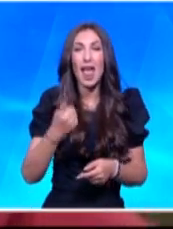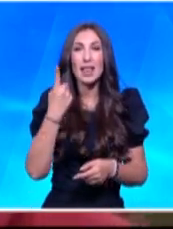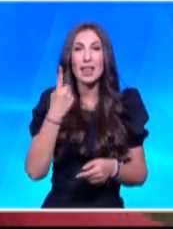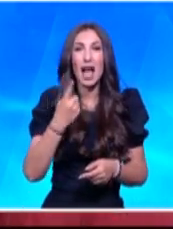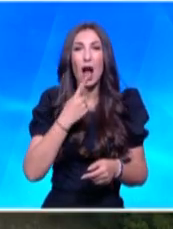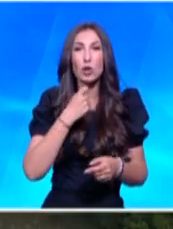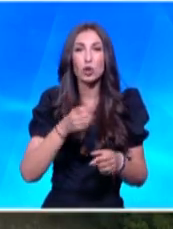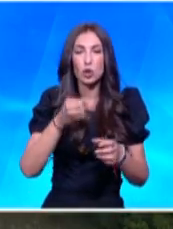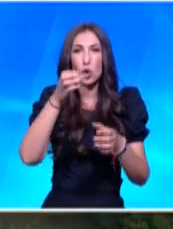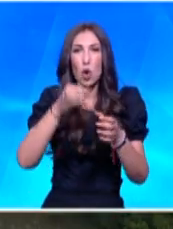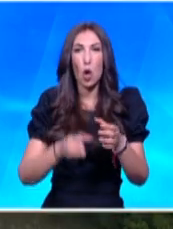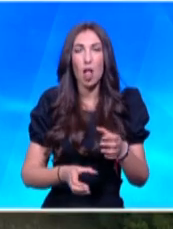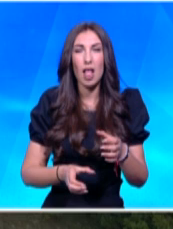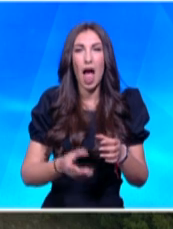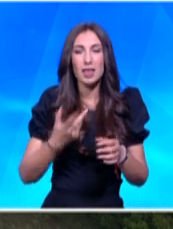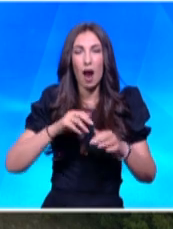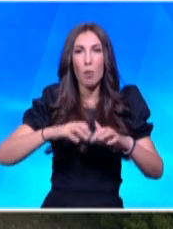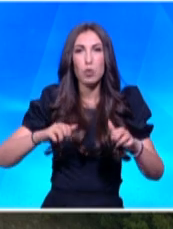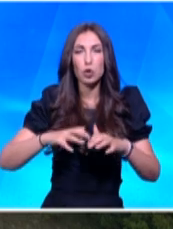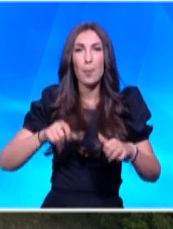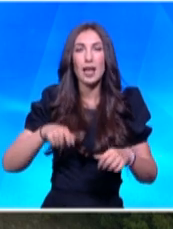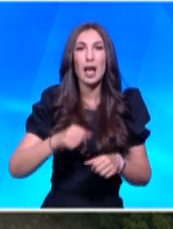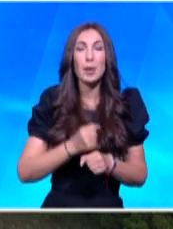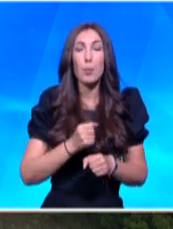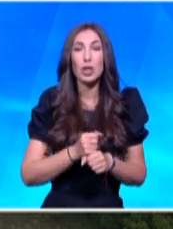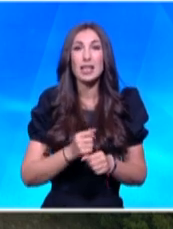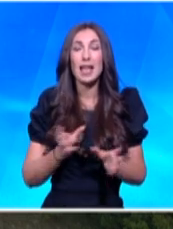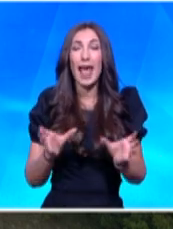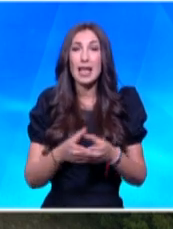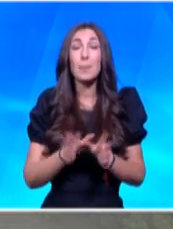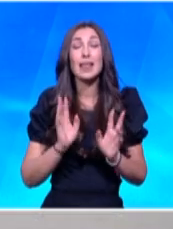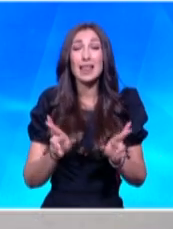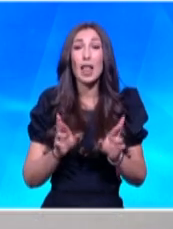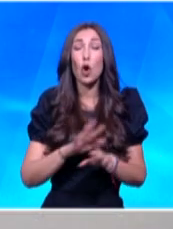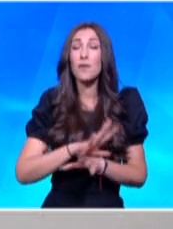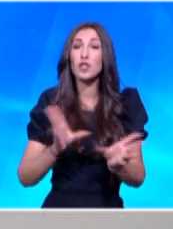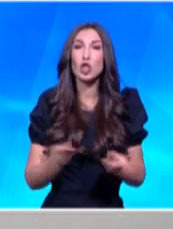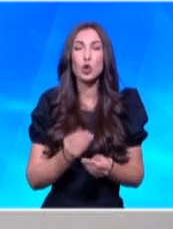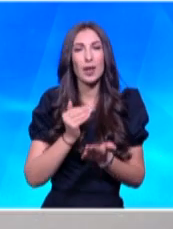колоните е подкопана и там работиха няколко екипа, дано всичко да е наред.